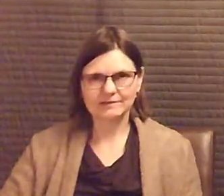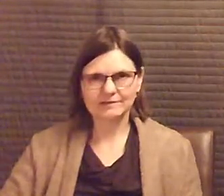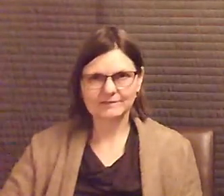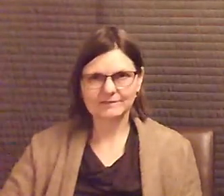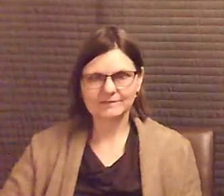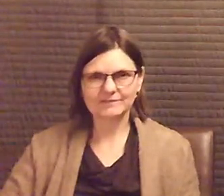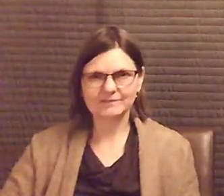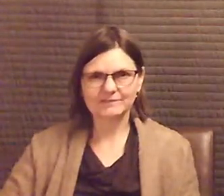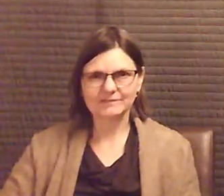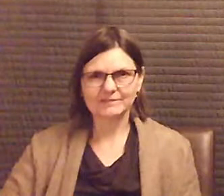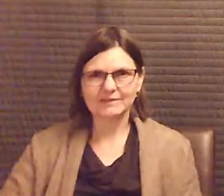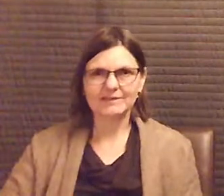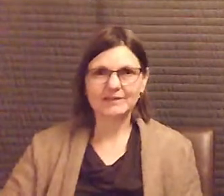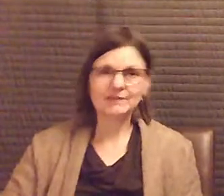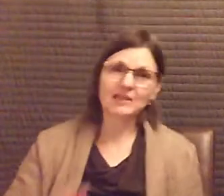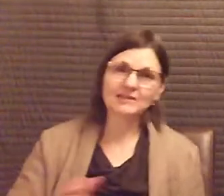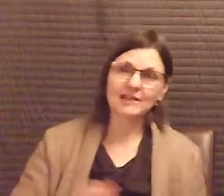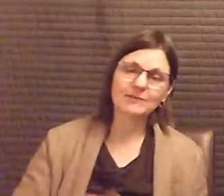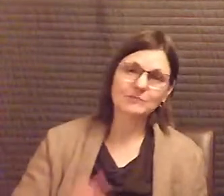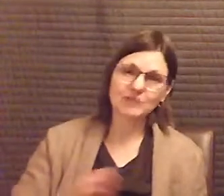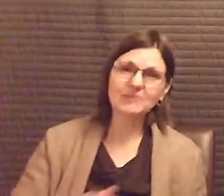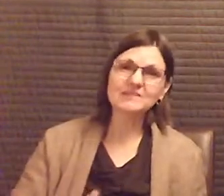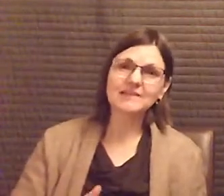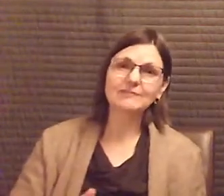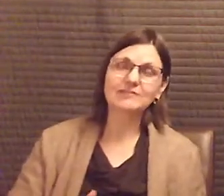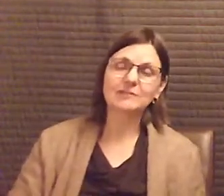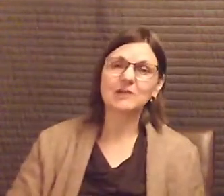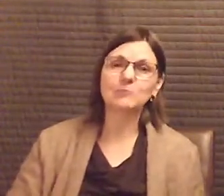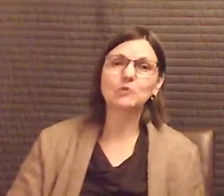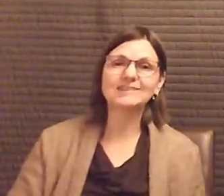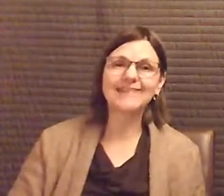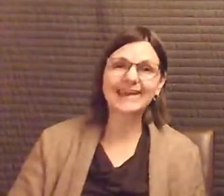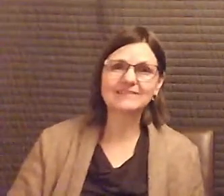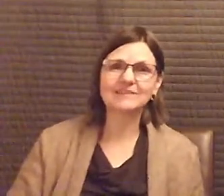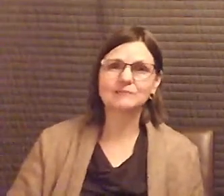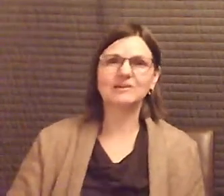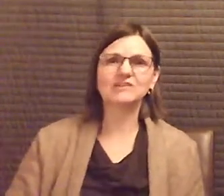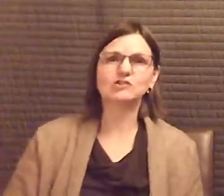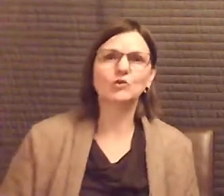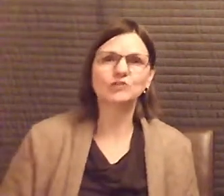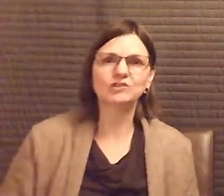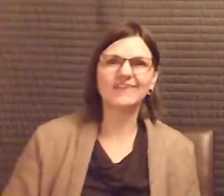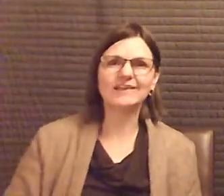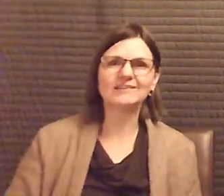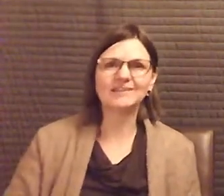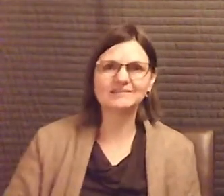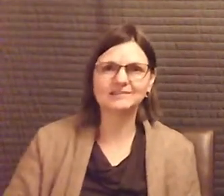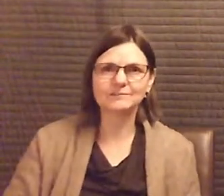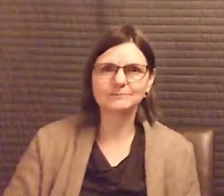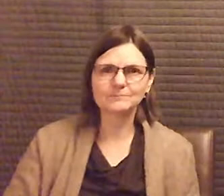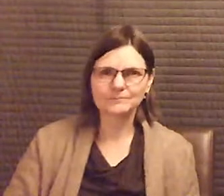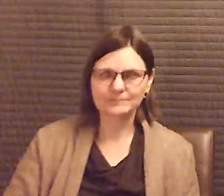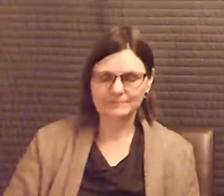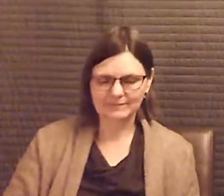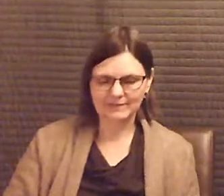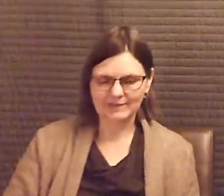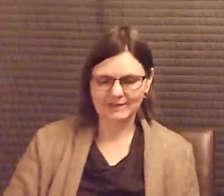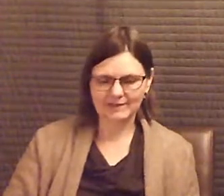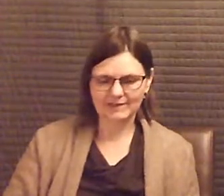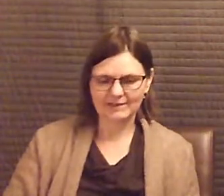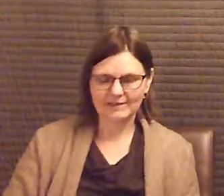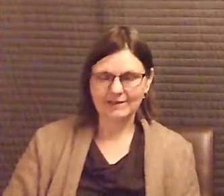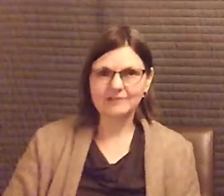verslaan sixty-two daar zijn van meest david in psalm 119 662 jonge